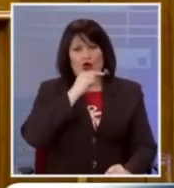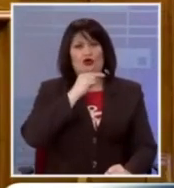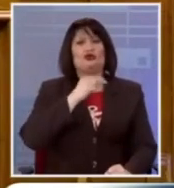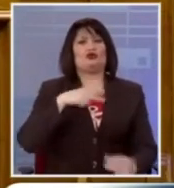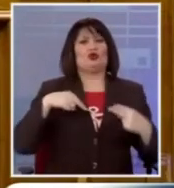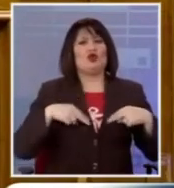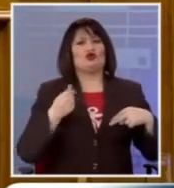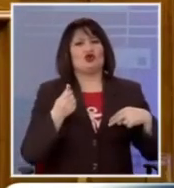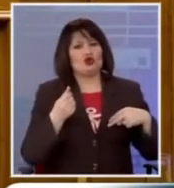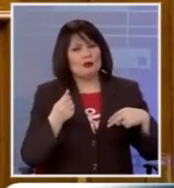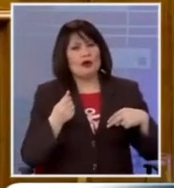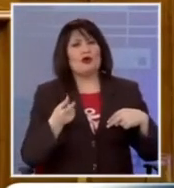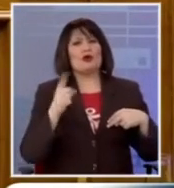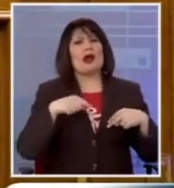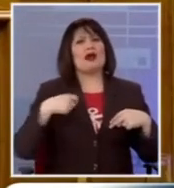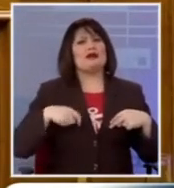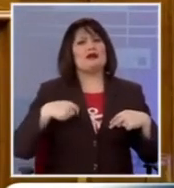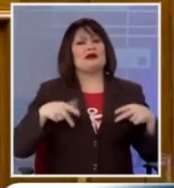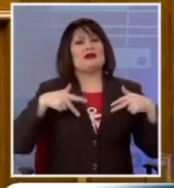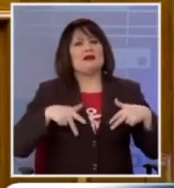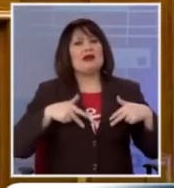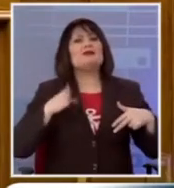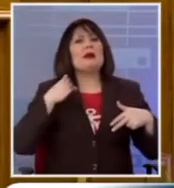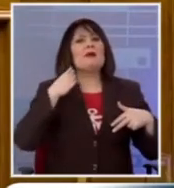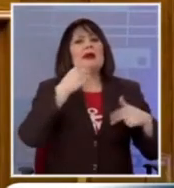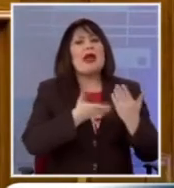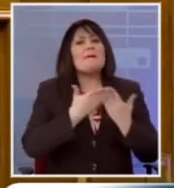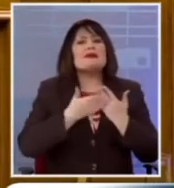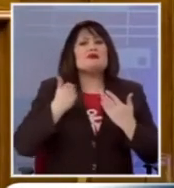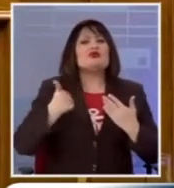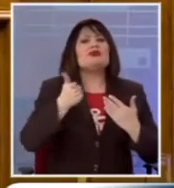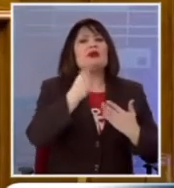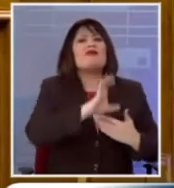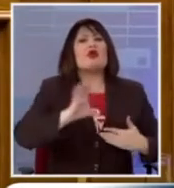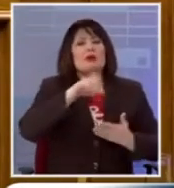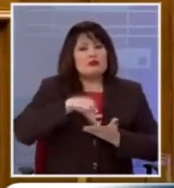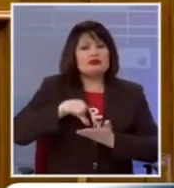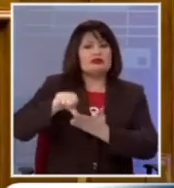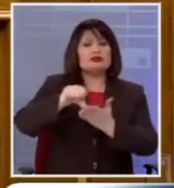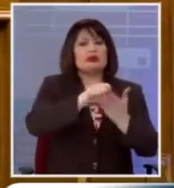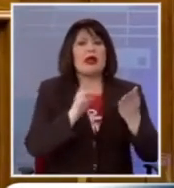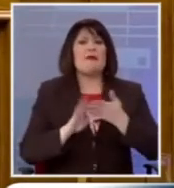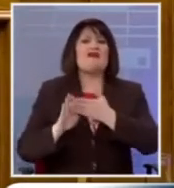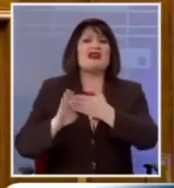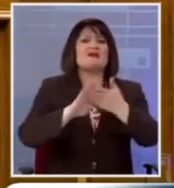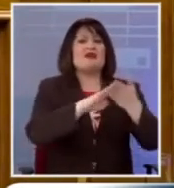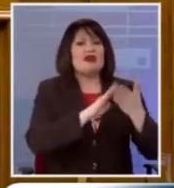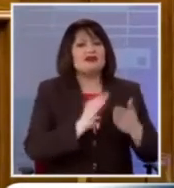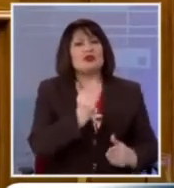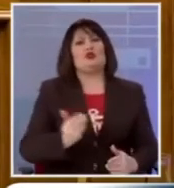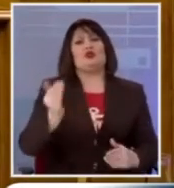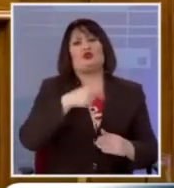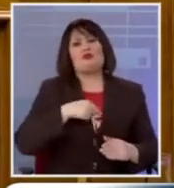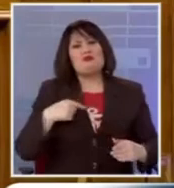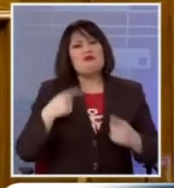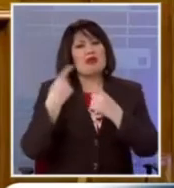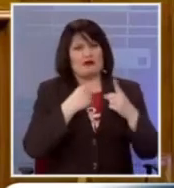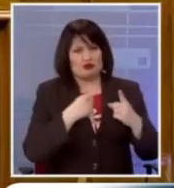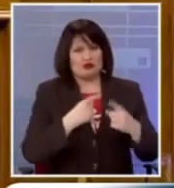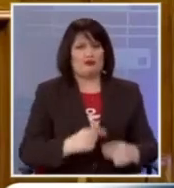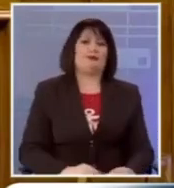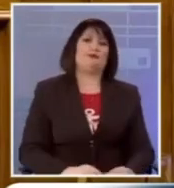άλλοι κυβερνητικοί παράγοντες επισκέπτονται ευρωπαϊκές πρωτεύουσες για επαφές σε ανώτατο επίπεδο.